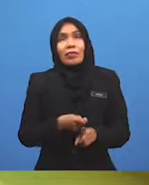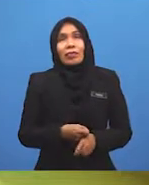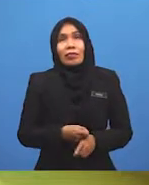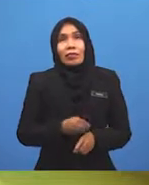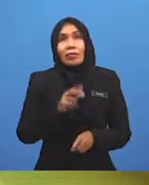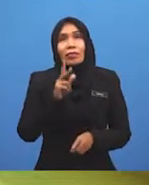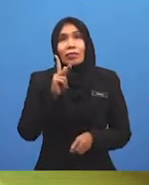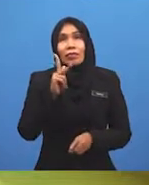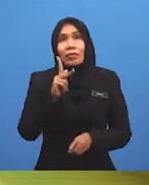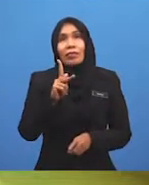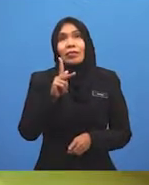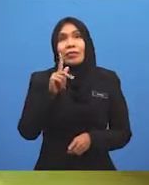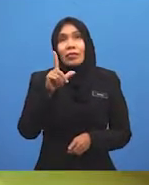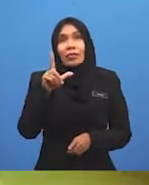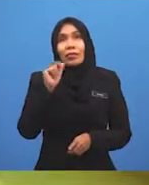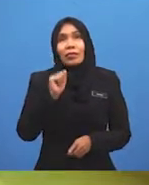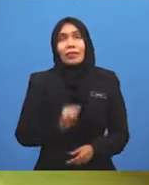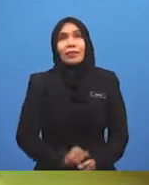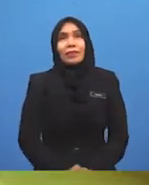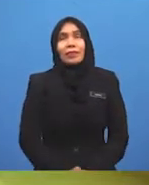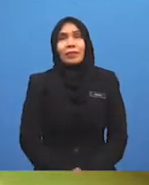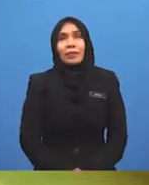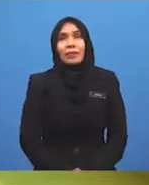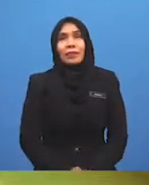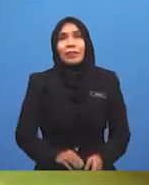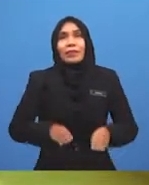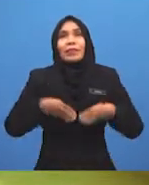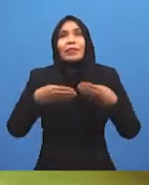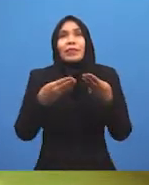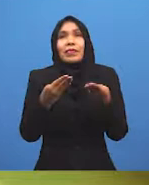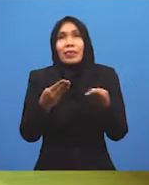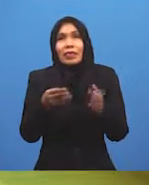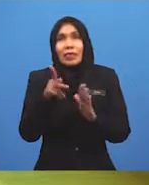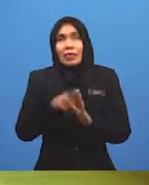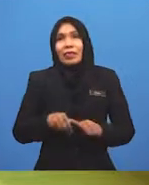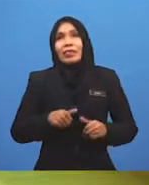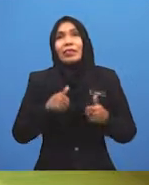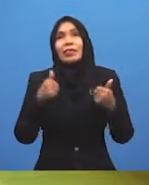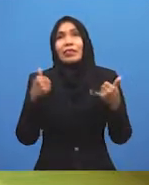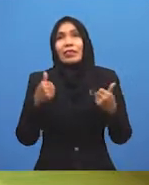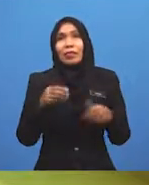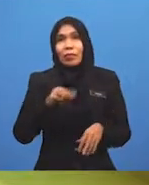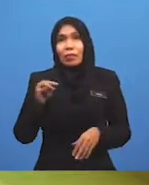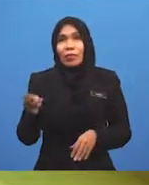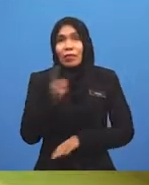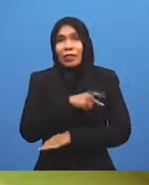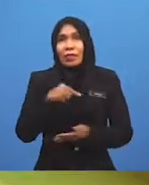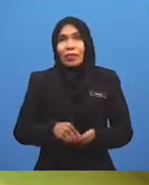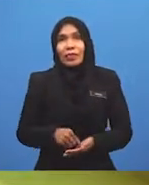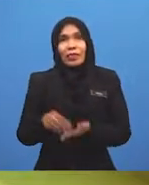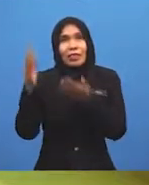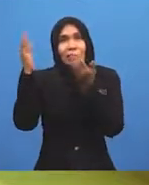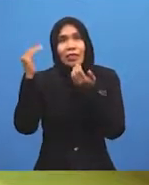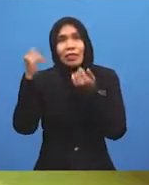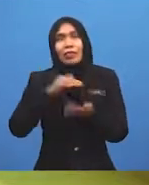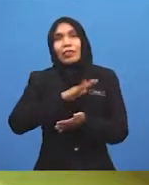1 Bukit Nanas, Kuala Lumpur. Bagaimanakah dengan kesihatan murid-murid hari ini? Harap-harap